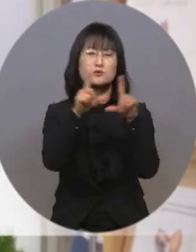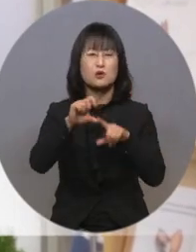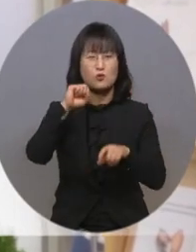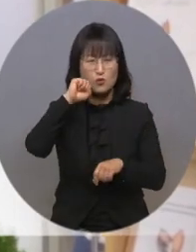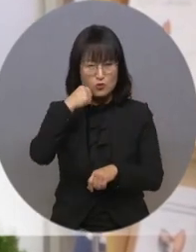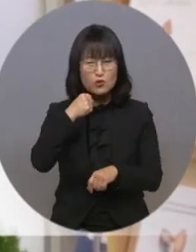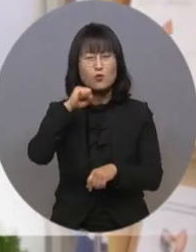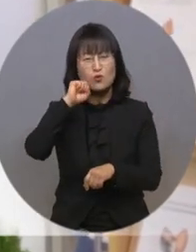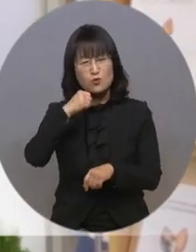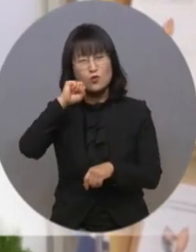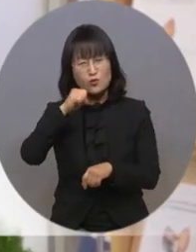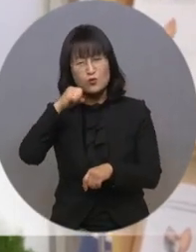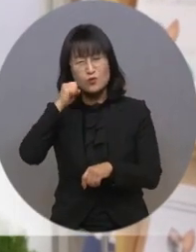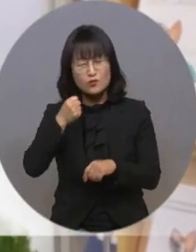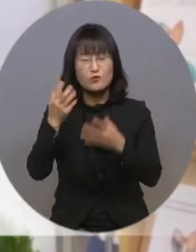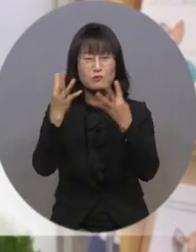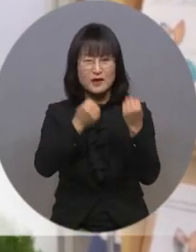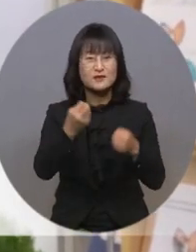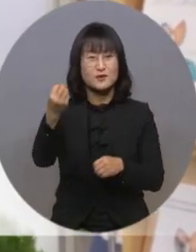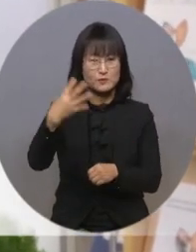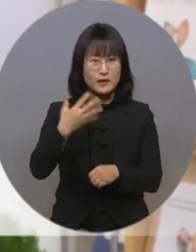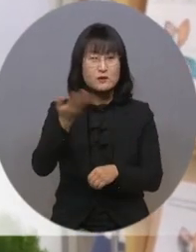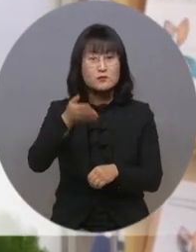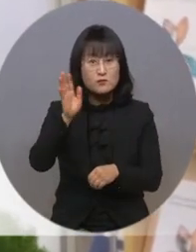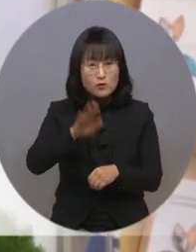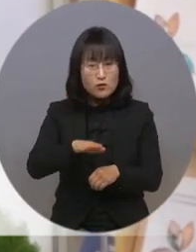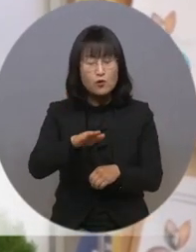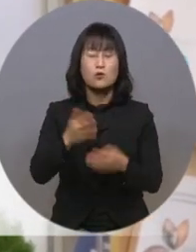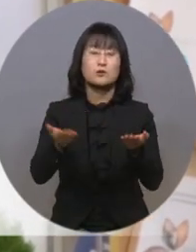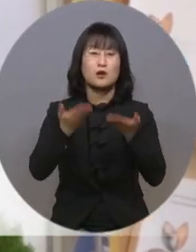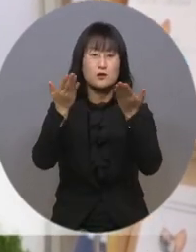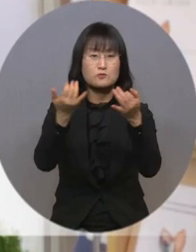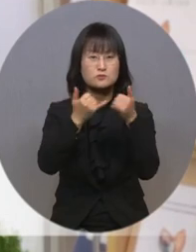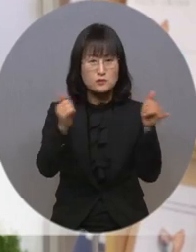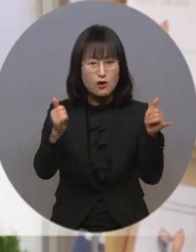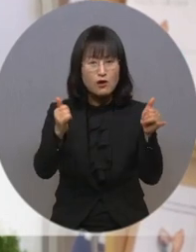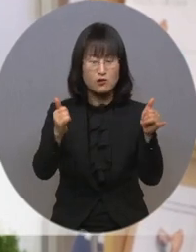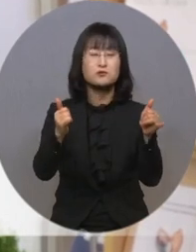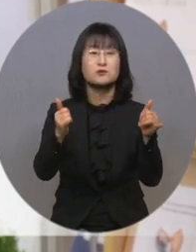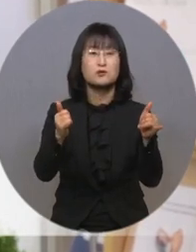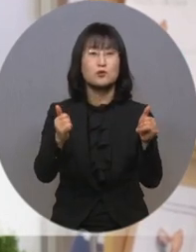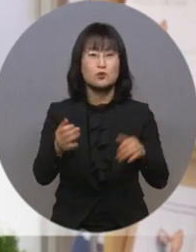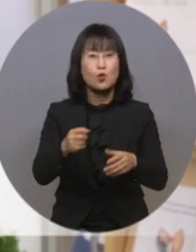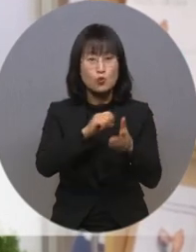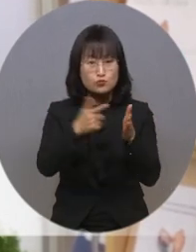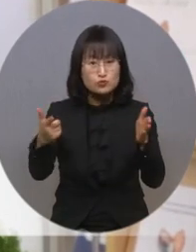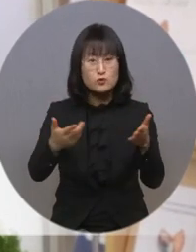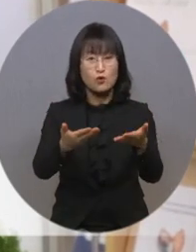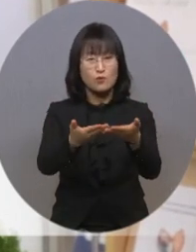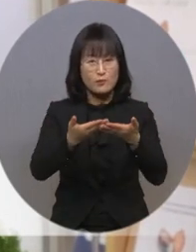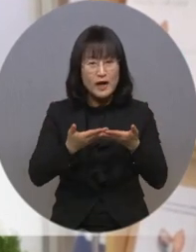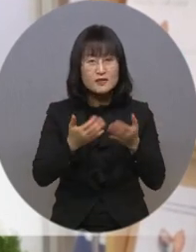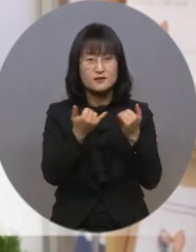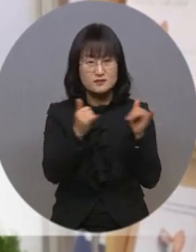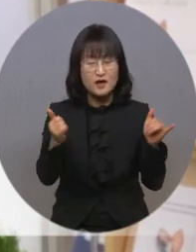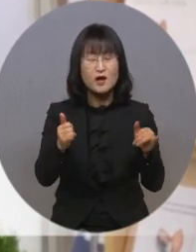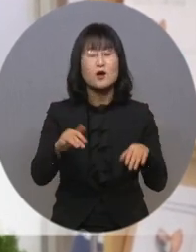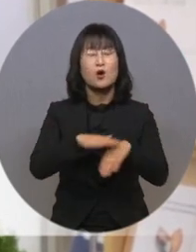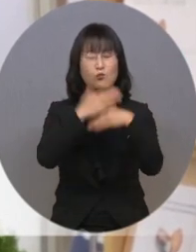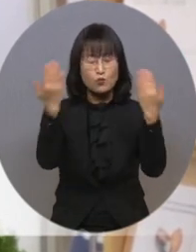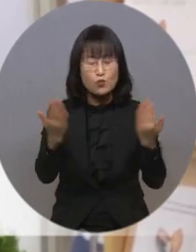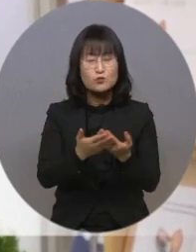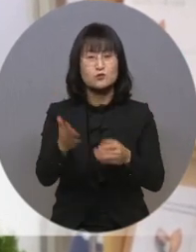다 어려울 거라고 이야기합니다. 이렇게 많은 봉사자분들과 물건을 받으신 분들과 다 사랑을